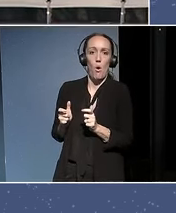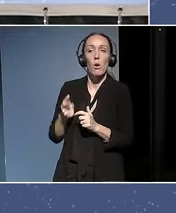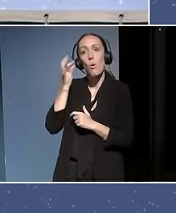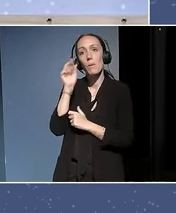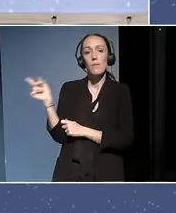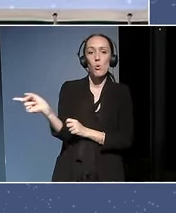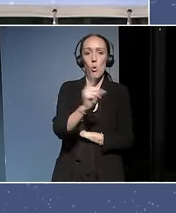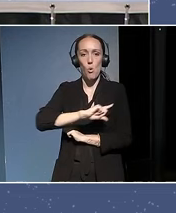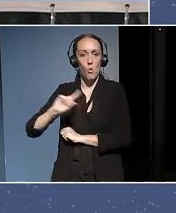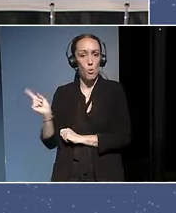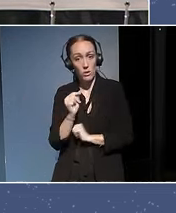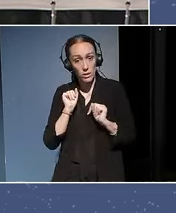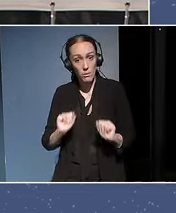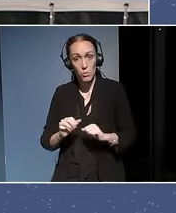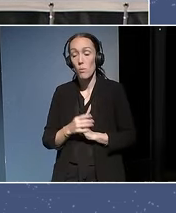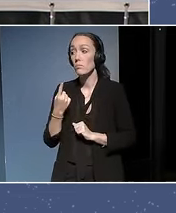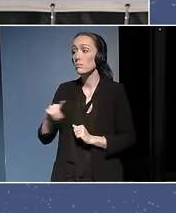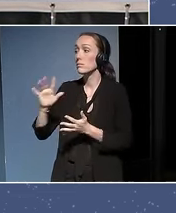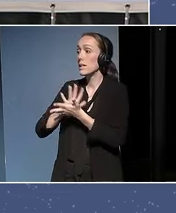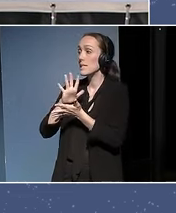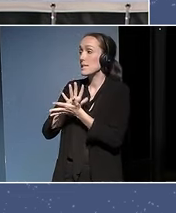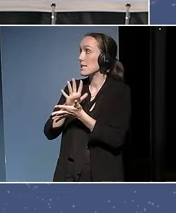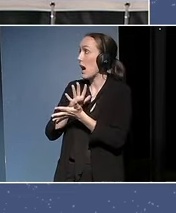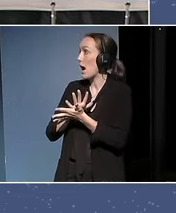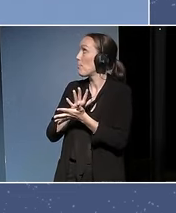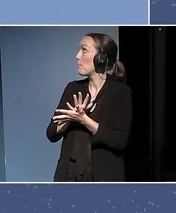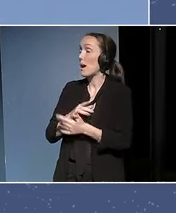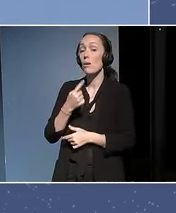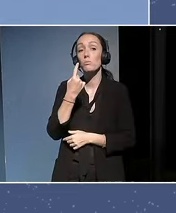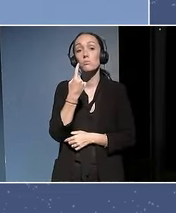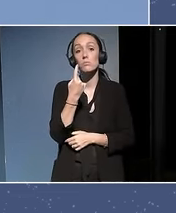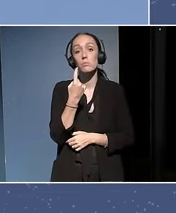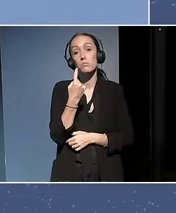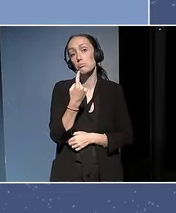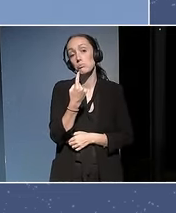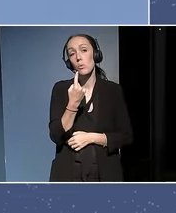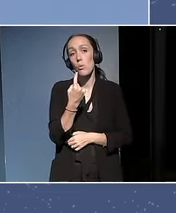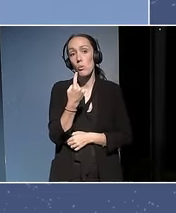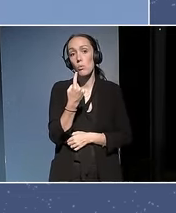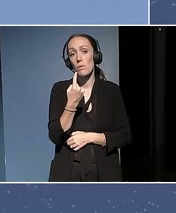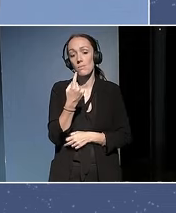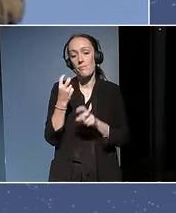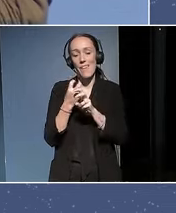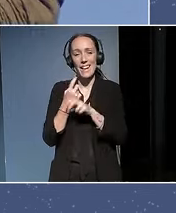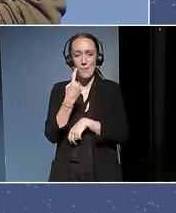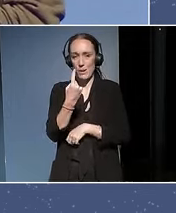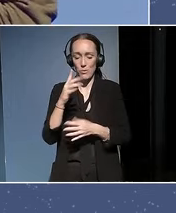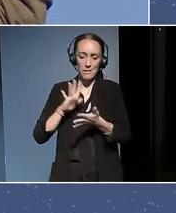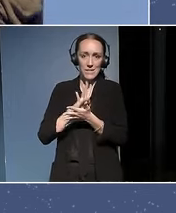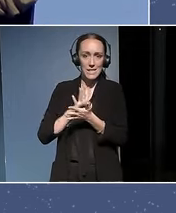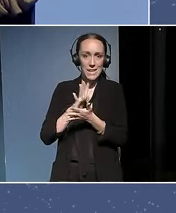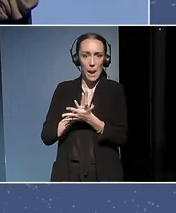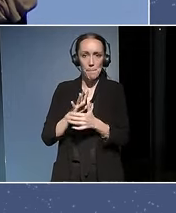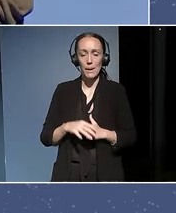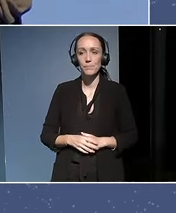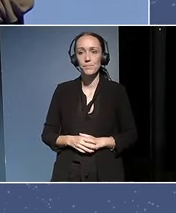e qui vediamo un esempio della stampa di una delle eh delle delle vertebre